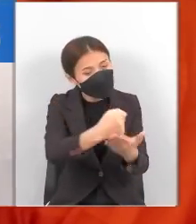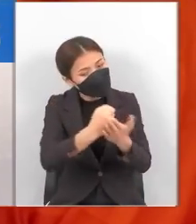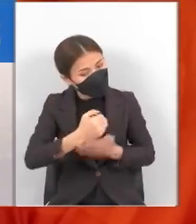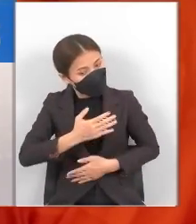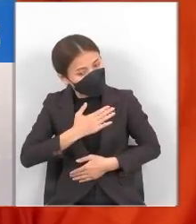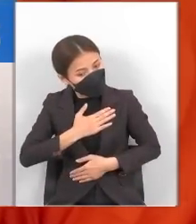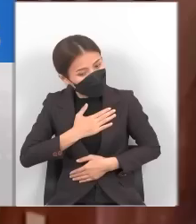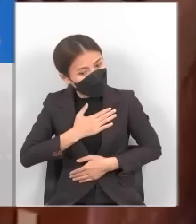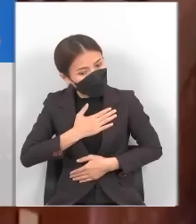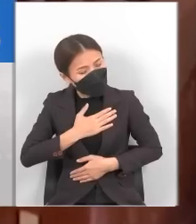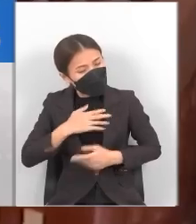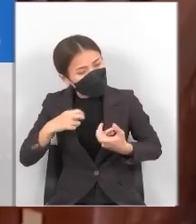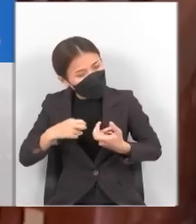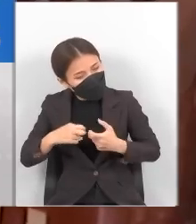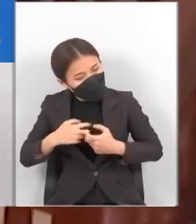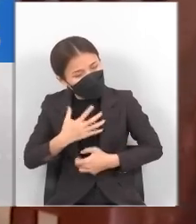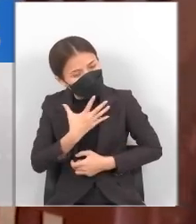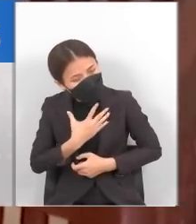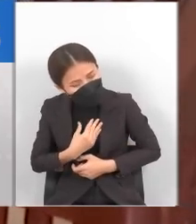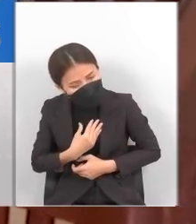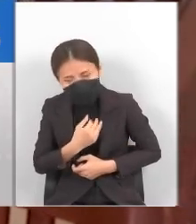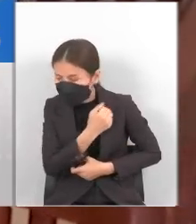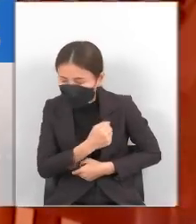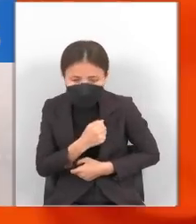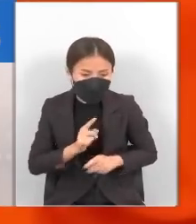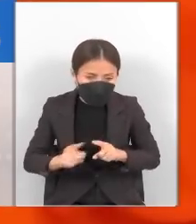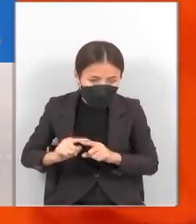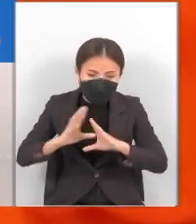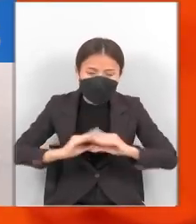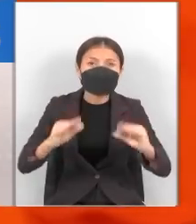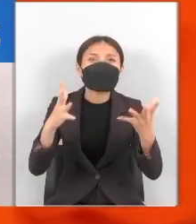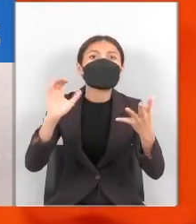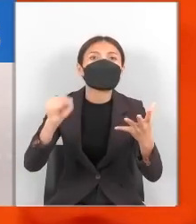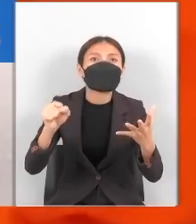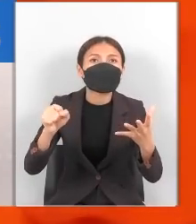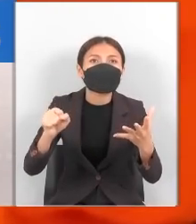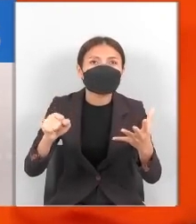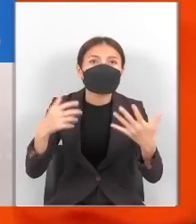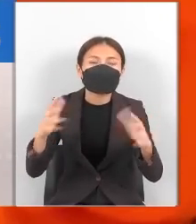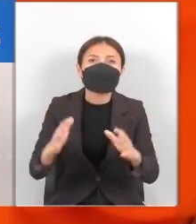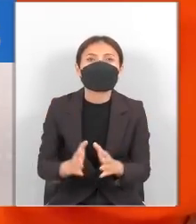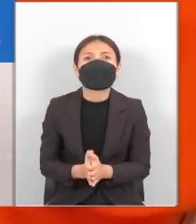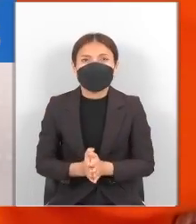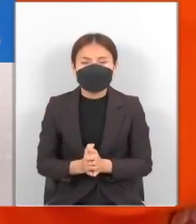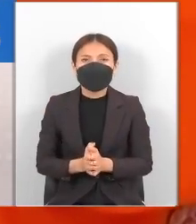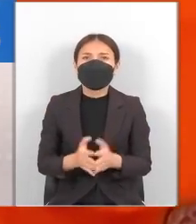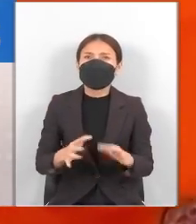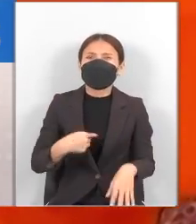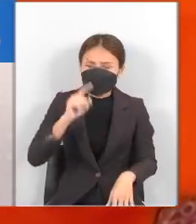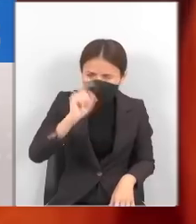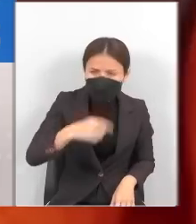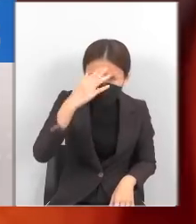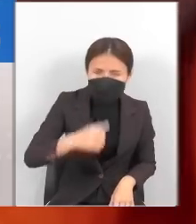กข์ไงเพราะฉะนั้นการเป็นพระสงฆ์พระอรหันต์ไม่จำเป็นต้องมีกระดูกหรือวัตถุอื่นๆที่เป็นพระธาตุอย่างเดียวนะคะแต่ให้มองถึงการประพฤติปฏิบั